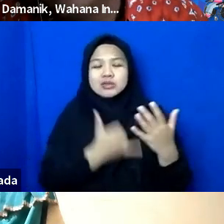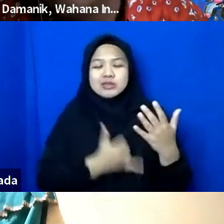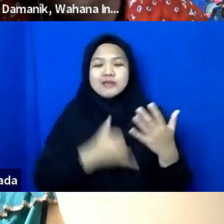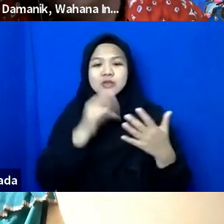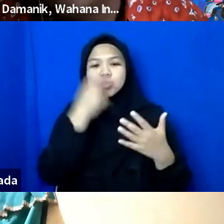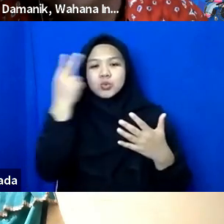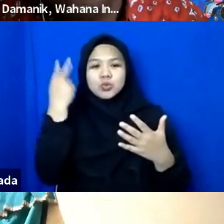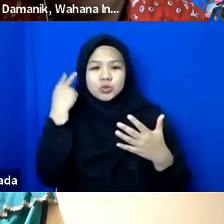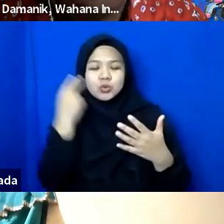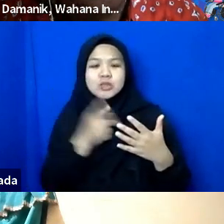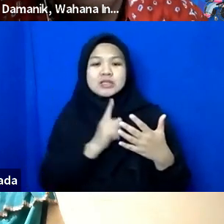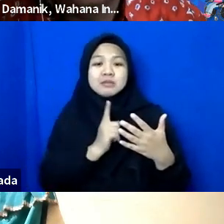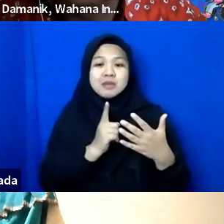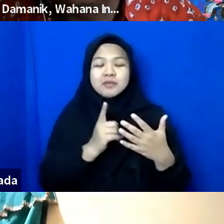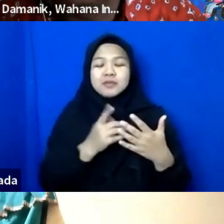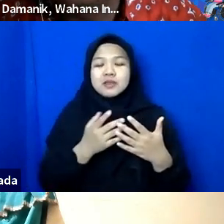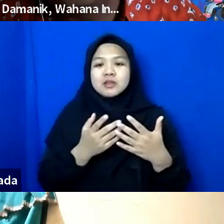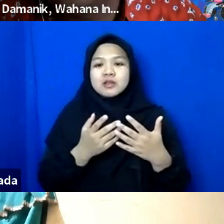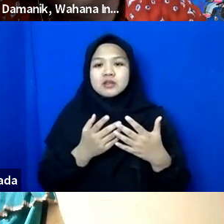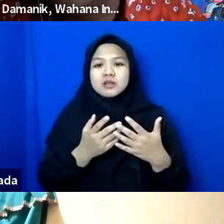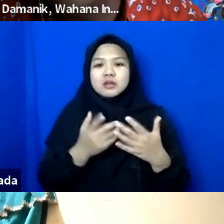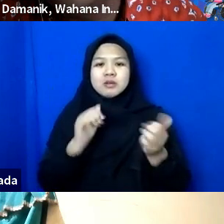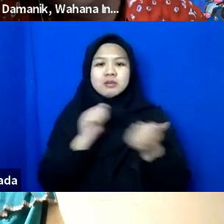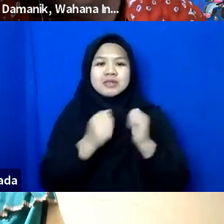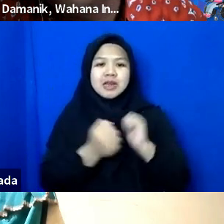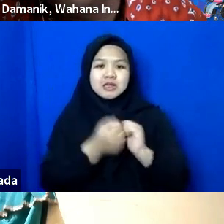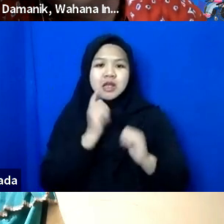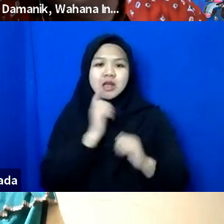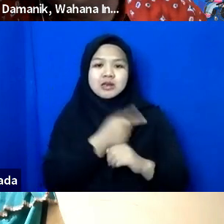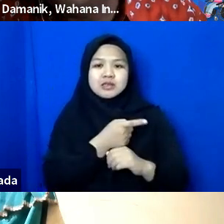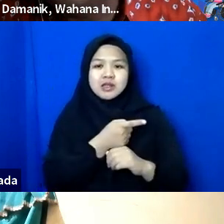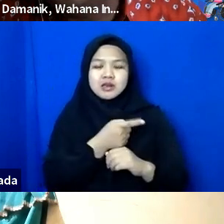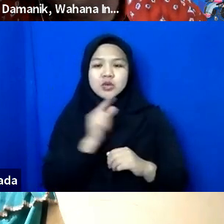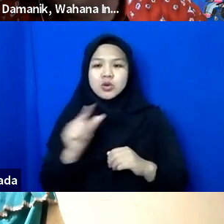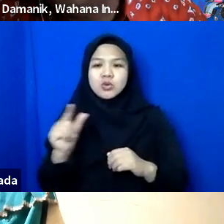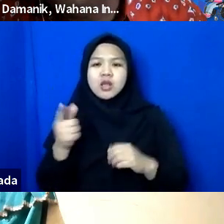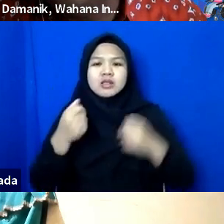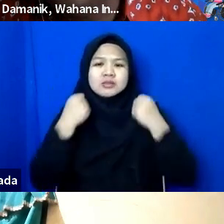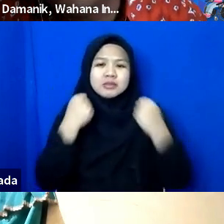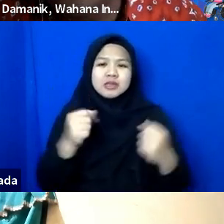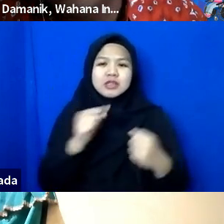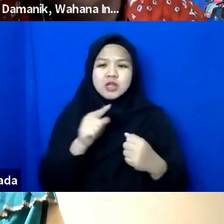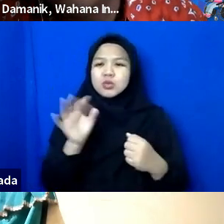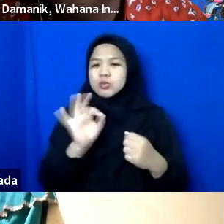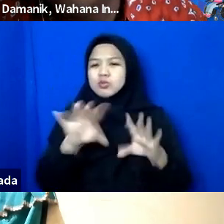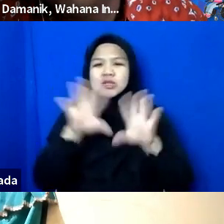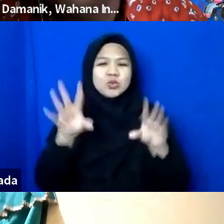ini karena memang yang tadi masalah kau bilang problemnya ada di sana itu jadi spiritnya tuh belum inklusi sebenarnya Walaupun